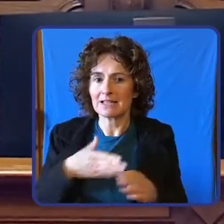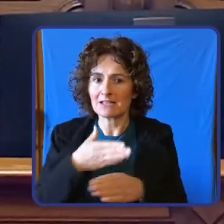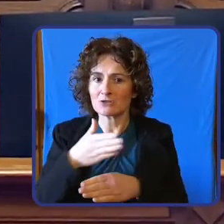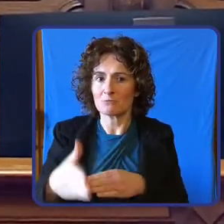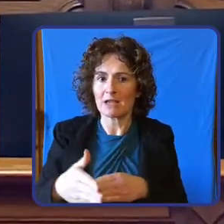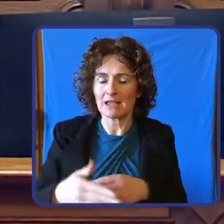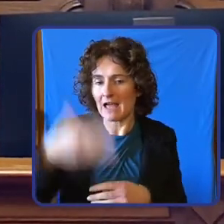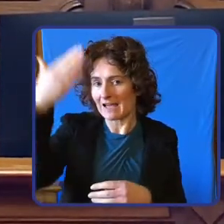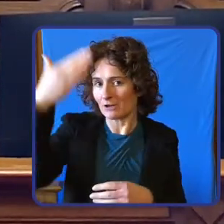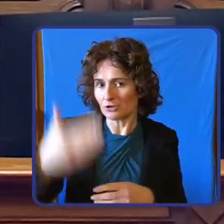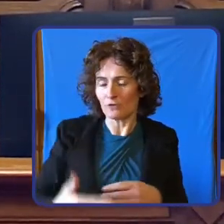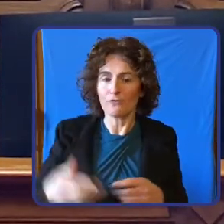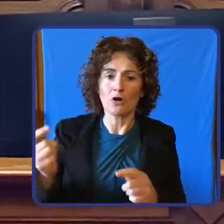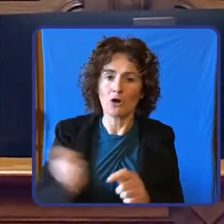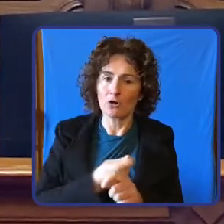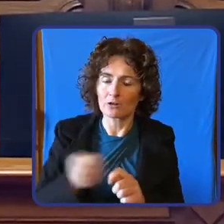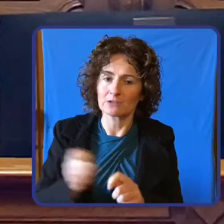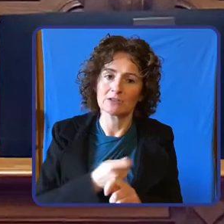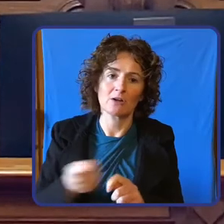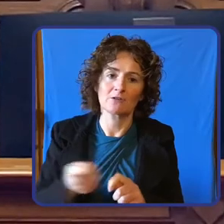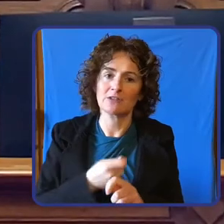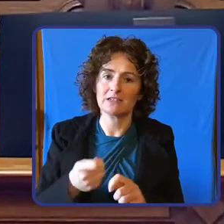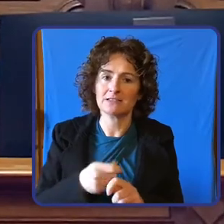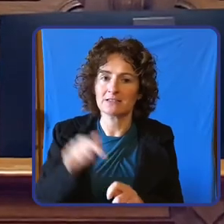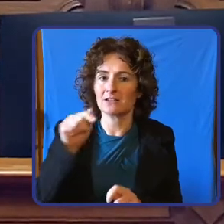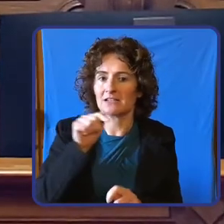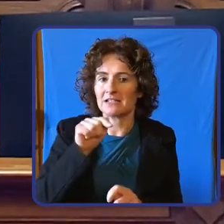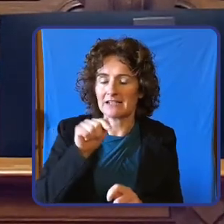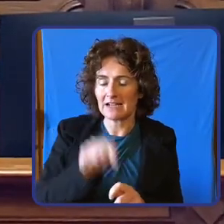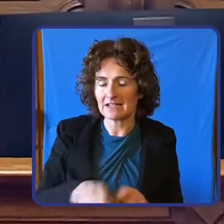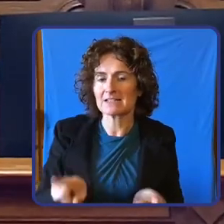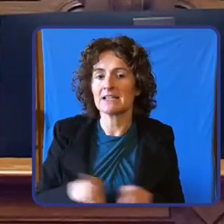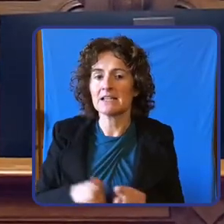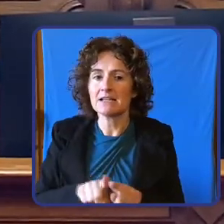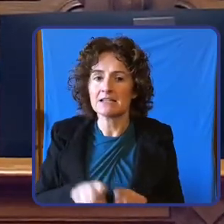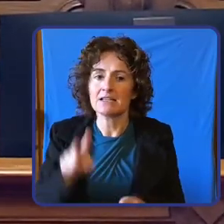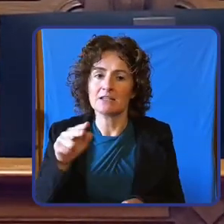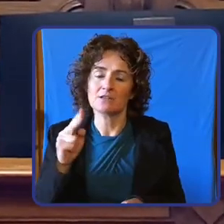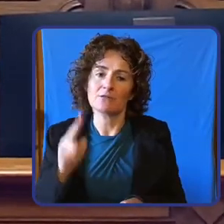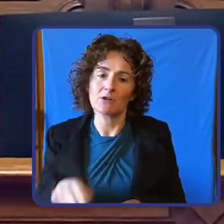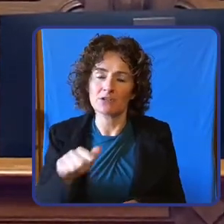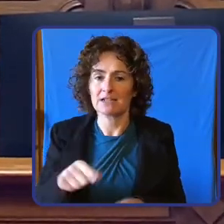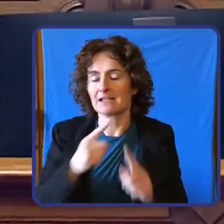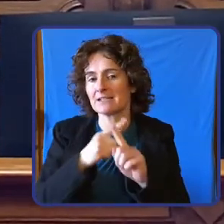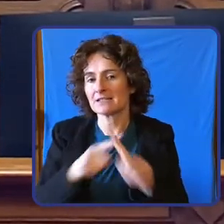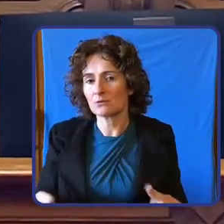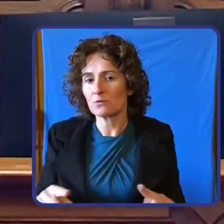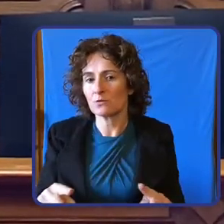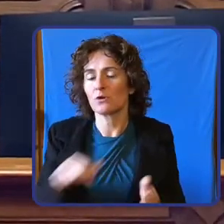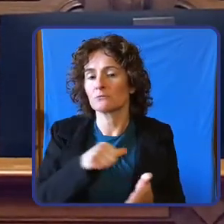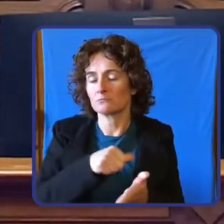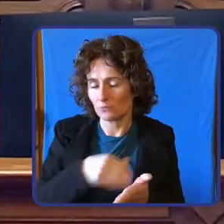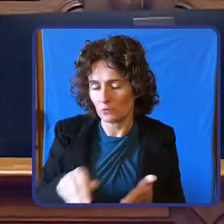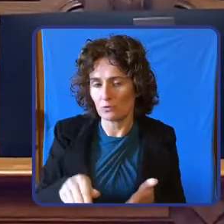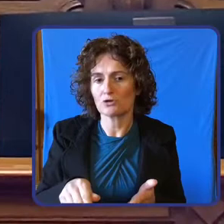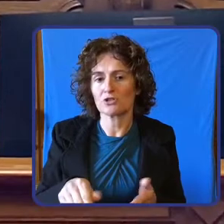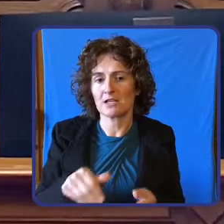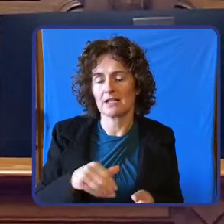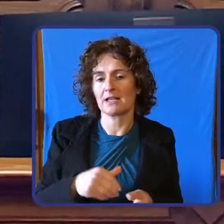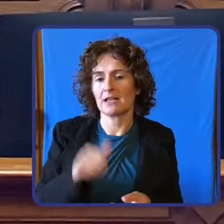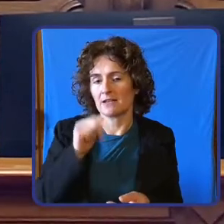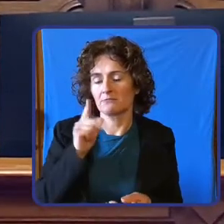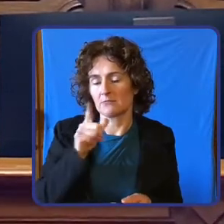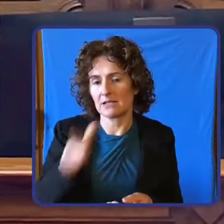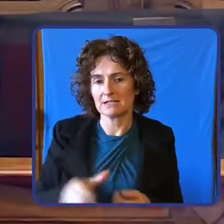renoválás és a többi. Tehát ez valójában így van, ahogy ön mondja, ez egy külön tétel. Köszönöm szépen. Cseri Tamás